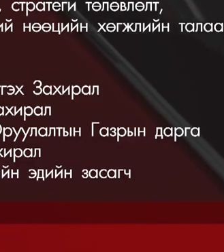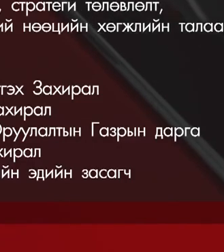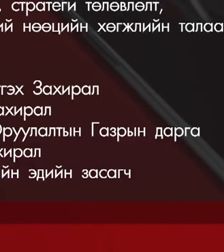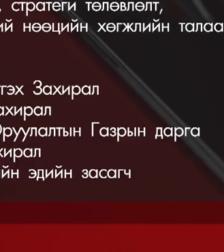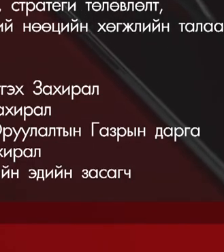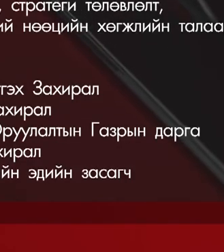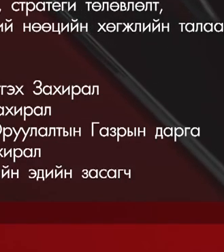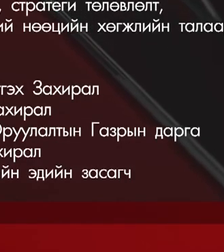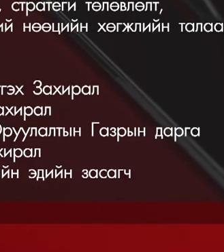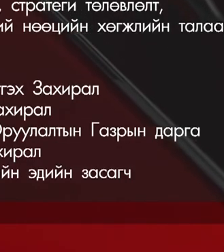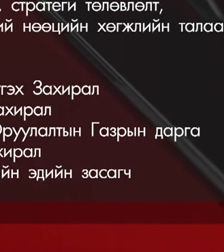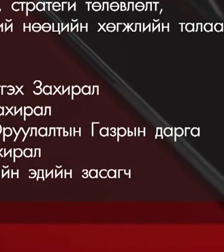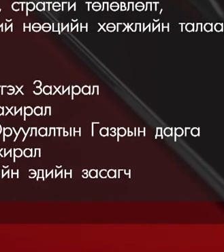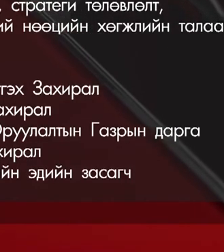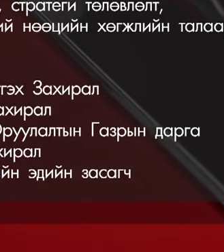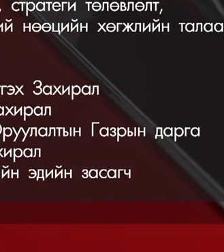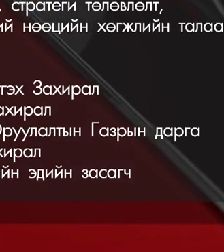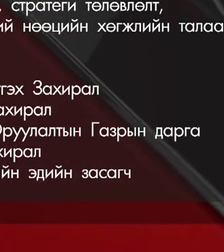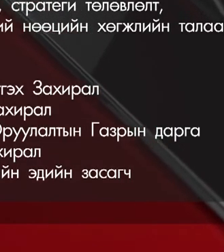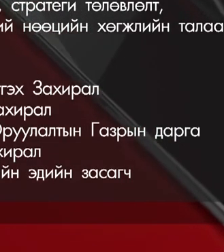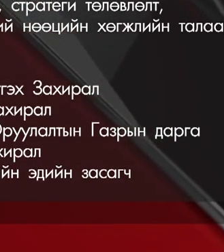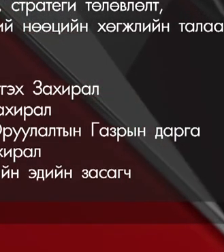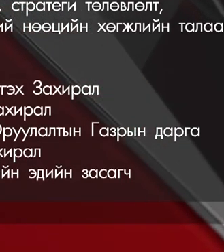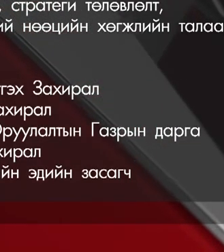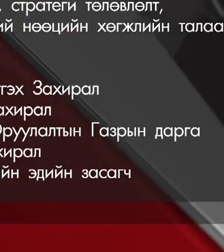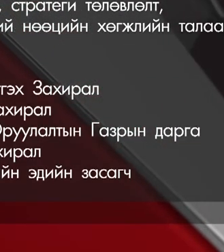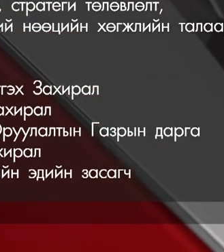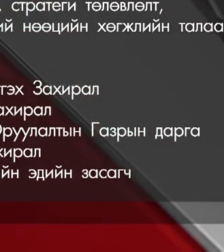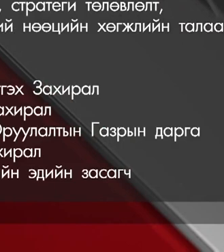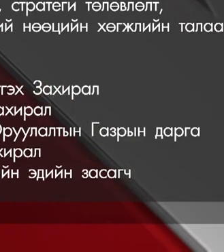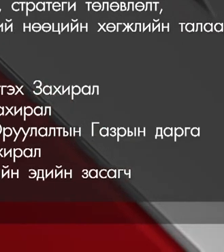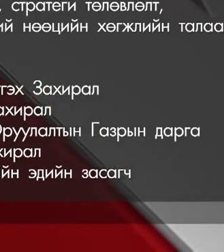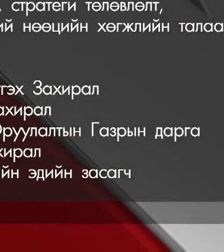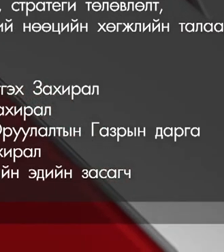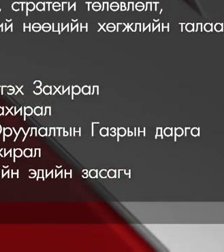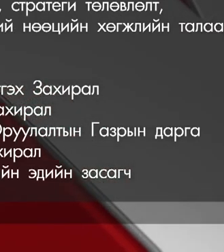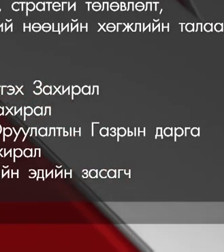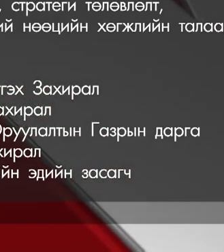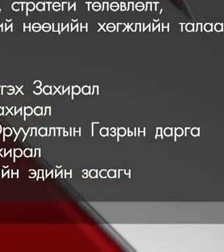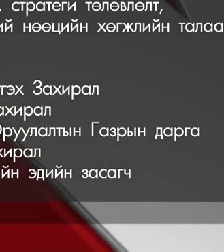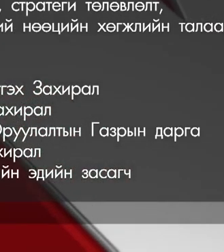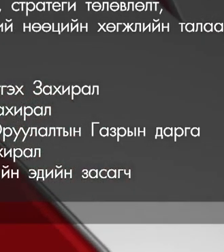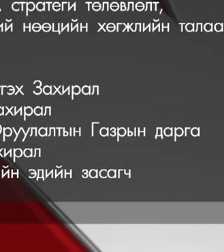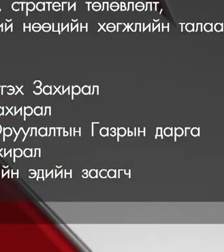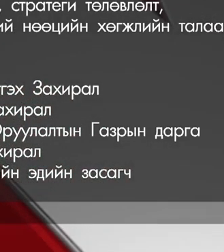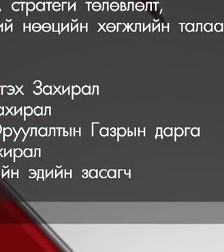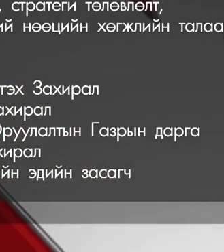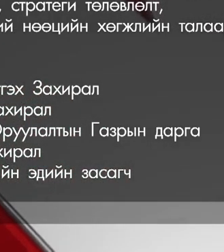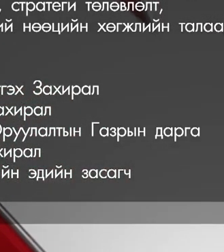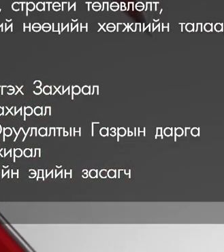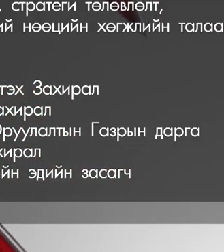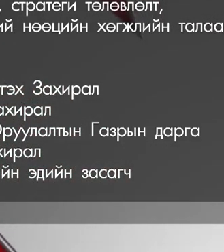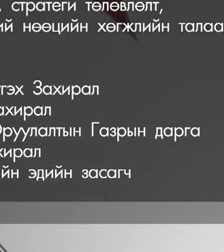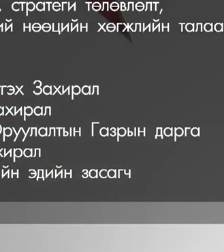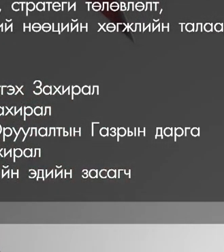юм. Ажлын туршлага хацлизм компани гүйцэтгэх захирал Капитал банкны гүйцэтгэх захирал, Монгол улсын гадаадын